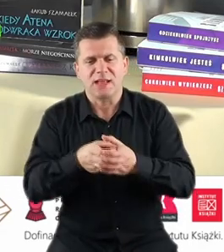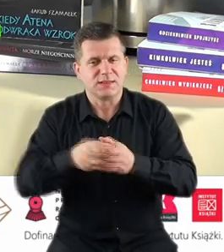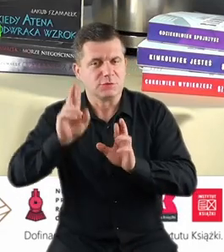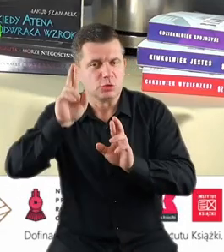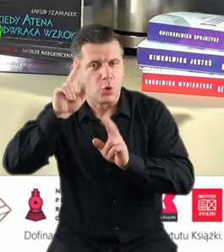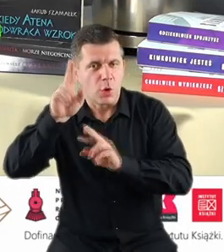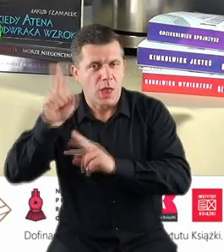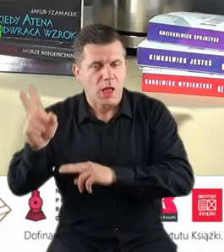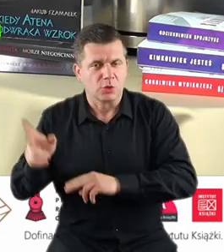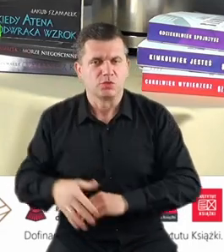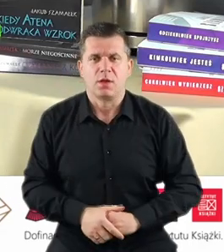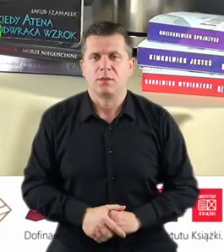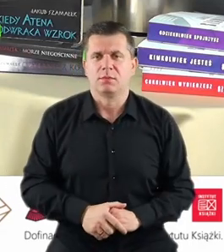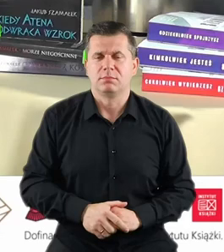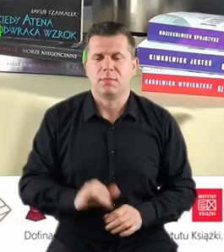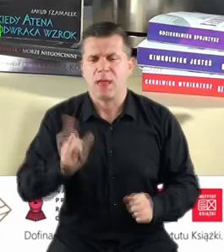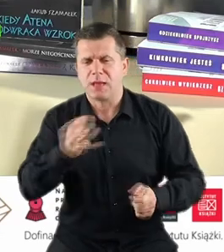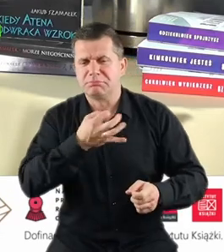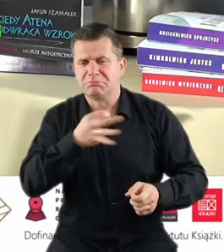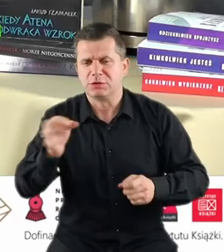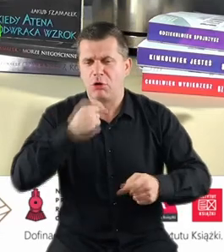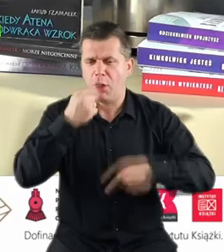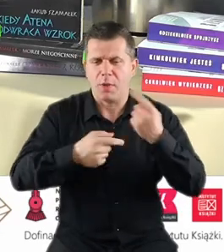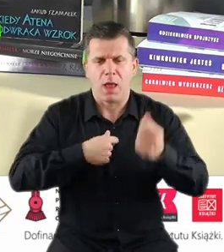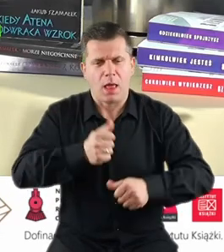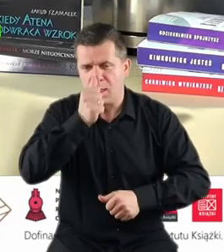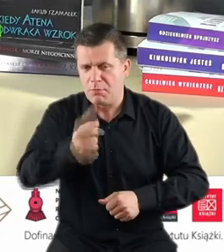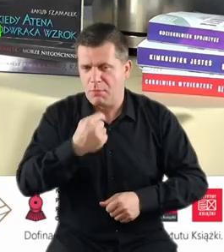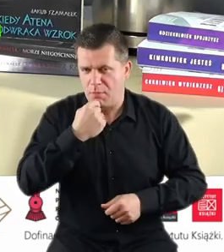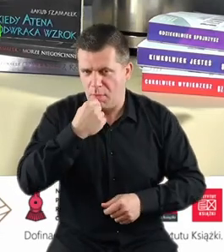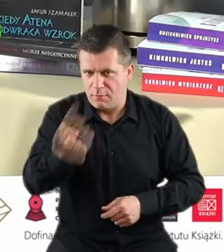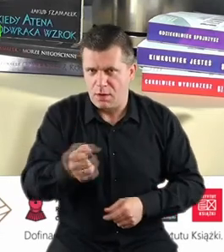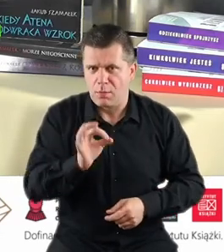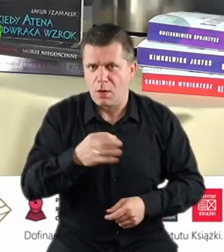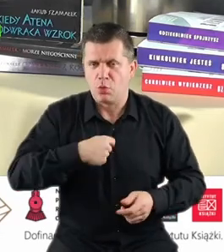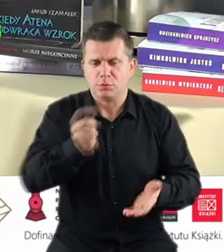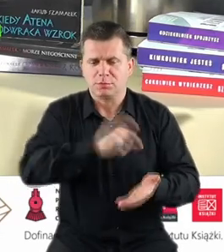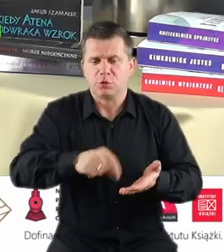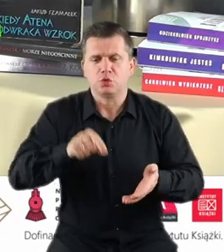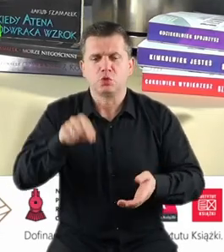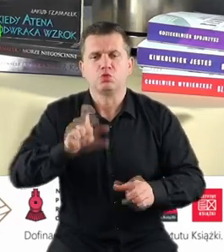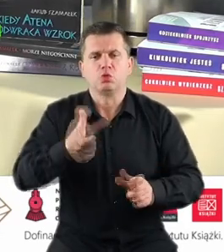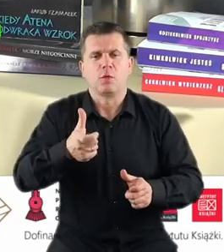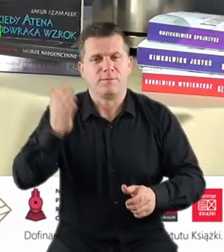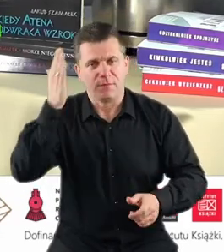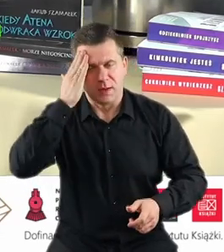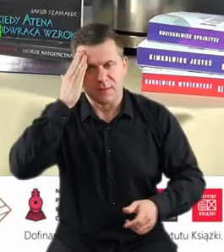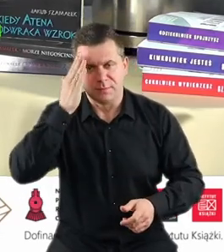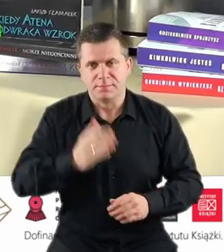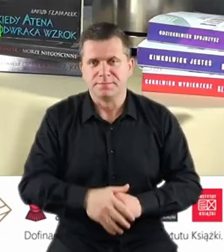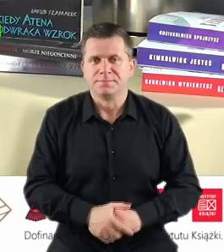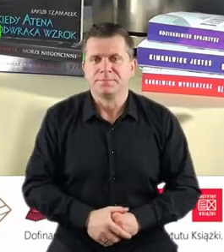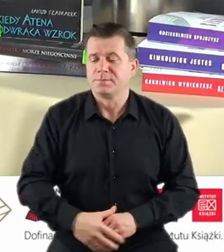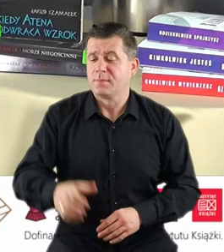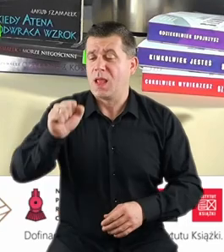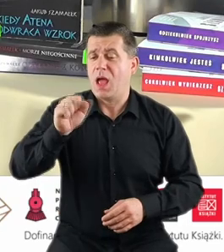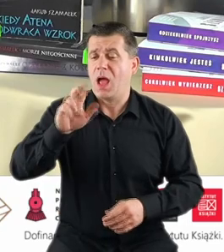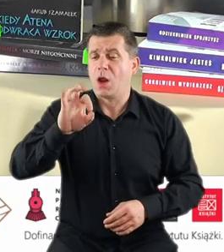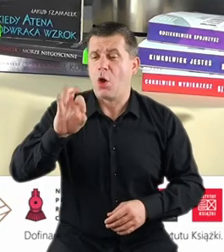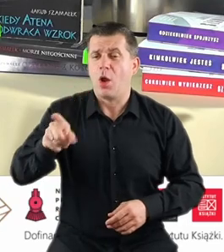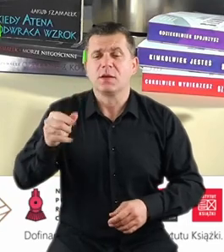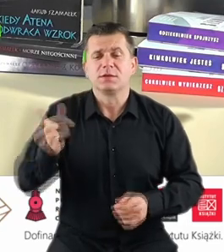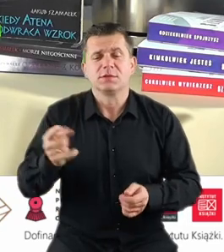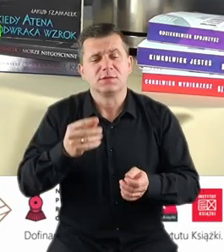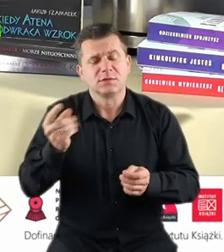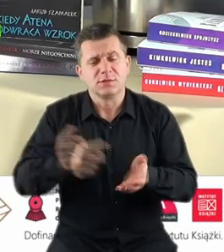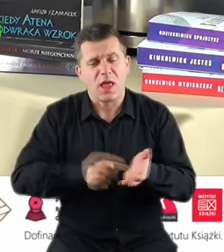skojarzeń, wpisuje się w jakieś opowieści, ale ja się tym nie mogę dzielić, bo muszę pisać tylko to, co wiem. No, archeolog często wie bardzo